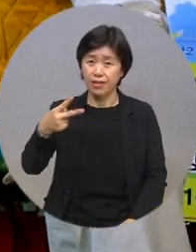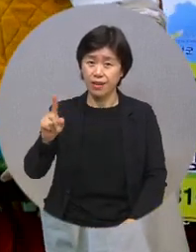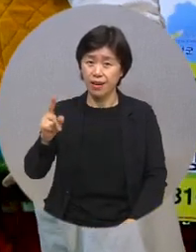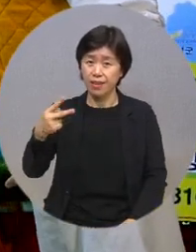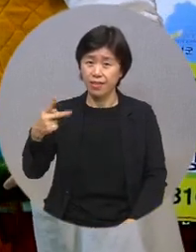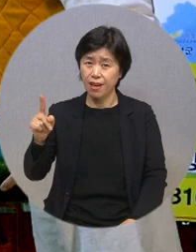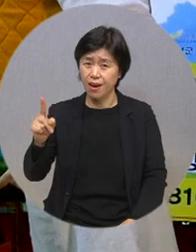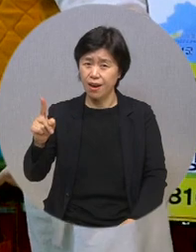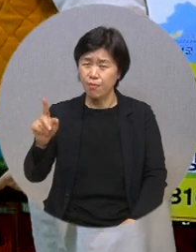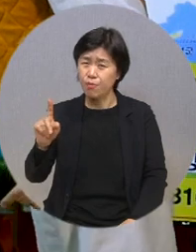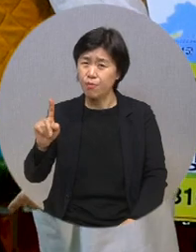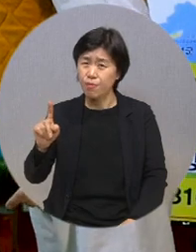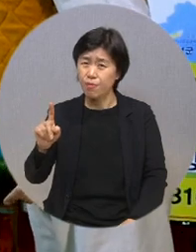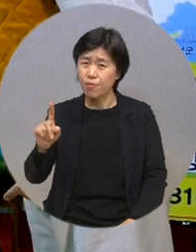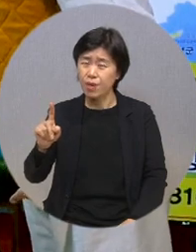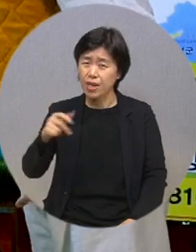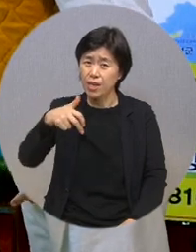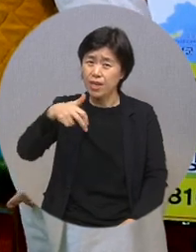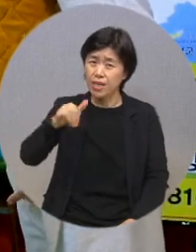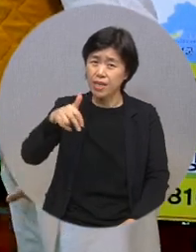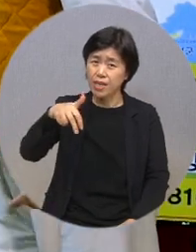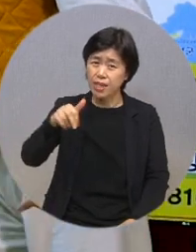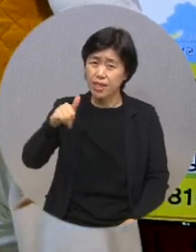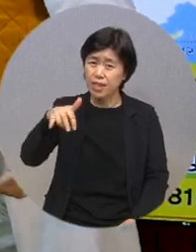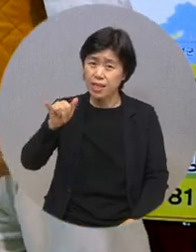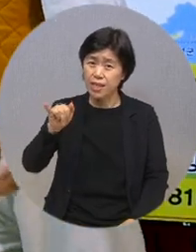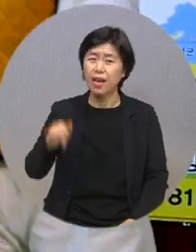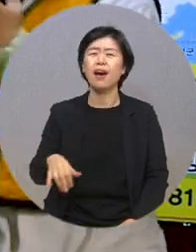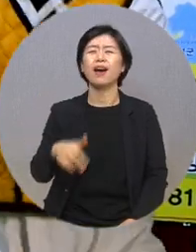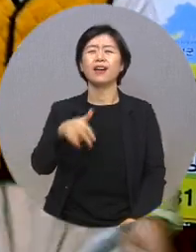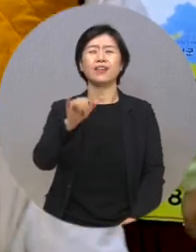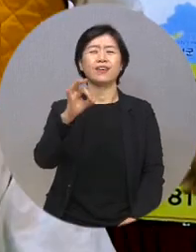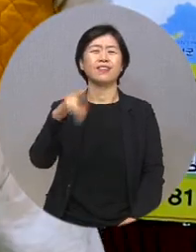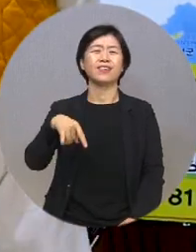다다다다다다다 차차차 키키키키 다다 키미